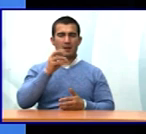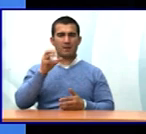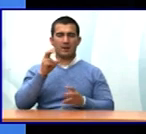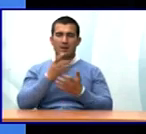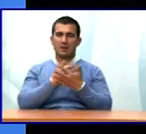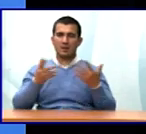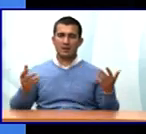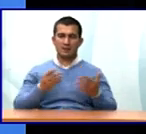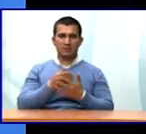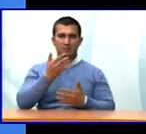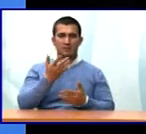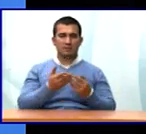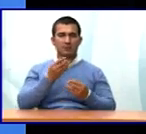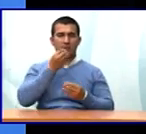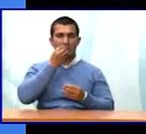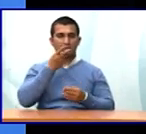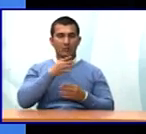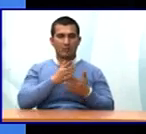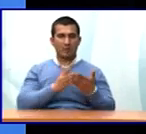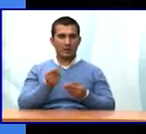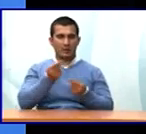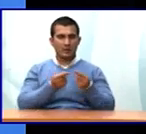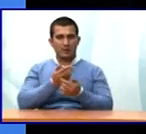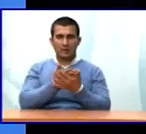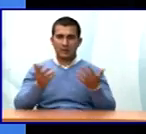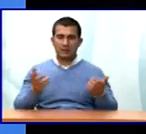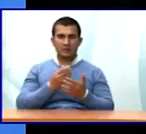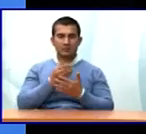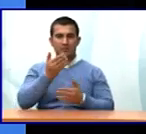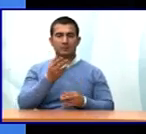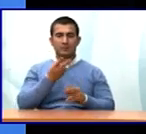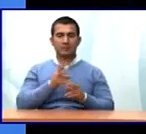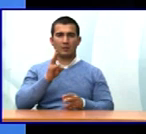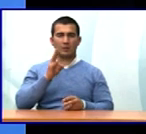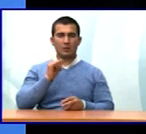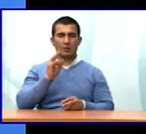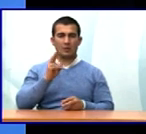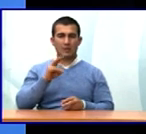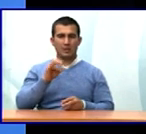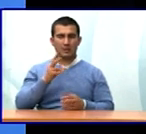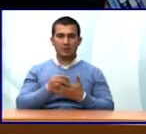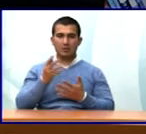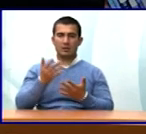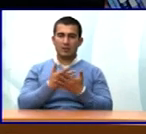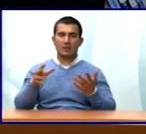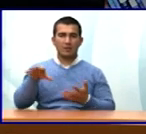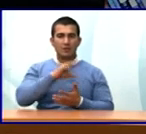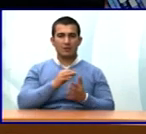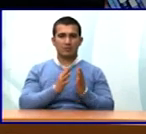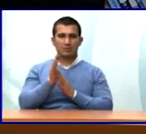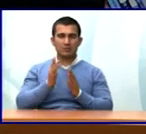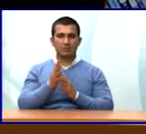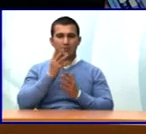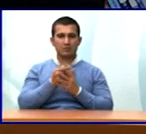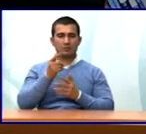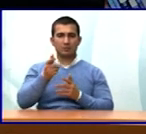iborat yoki bug'doy mahsulotlari uglevodlar ko'p hamda nukleik kislotalar bu barcha o'simliklarni tarkib